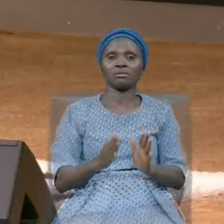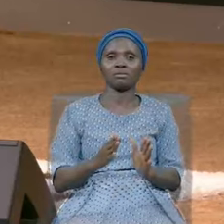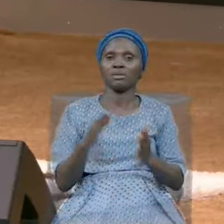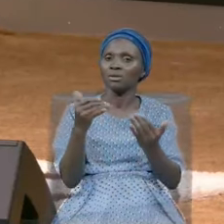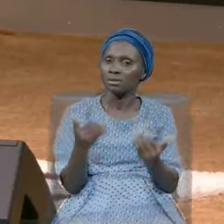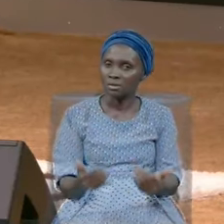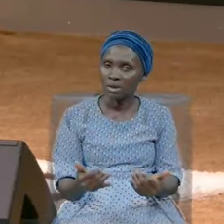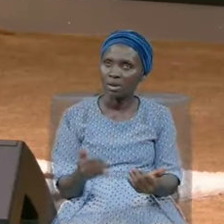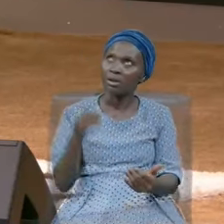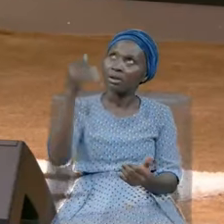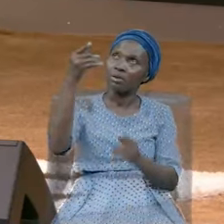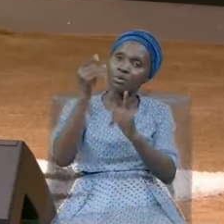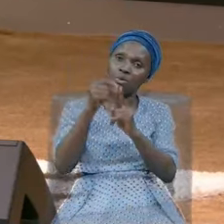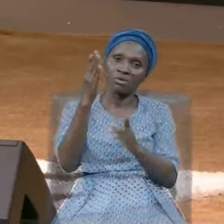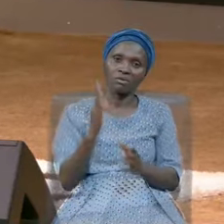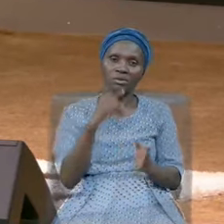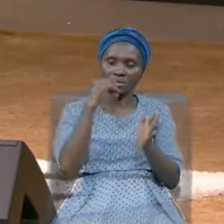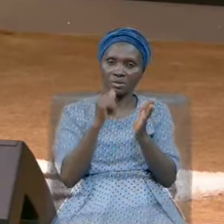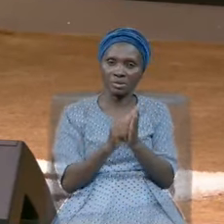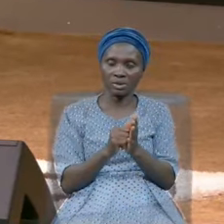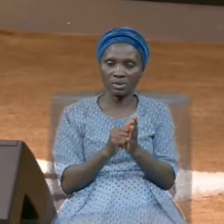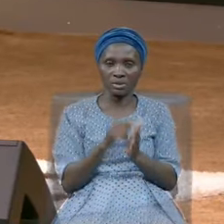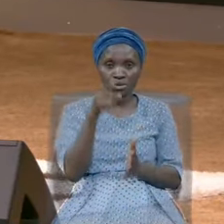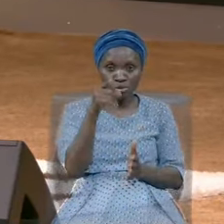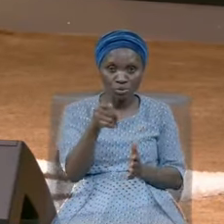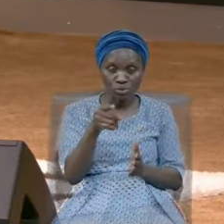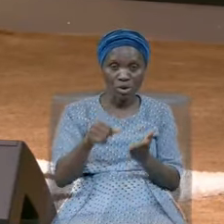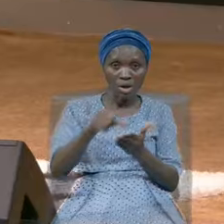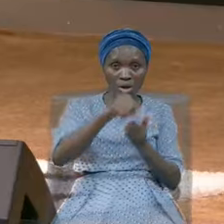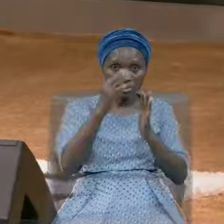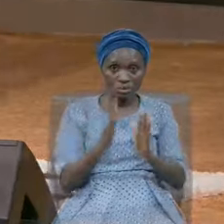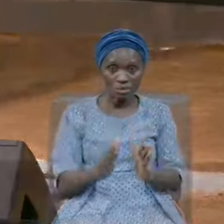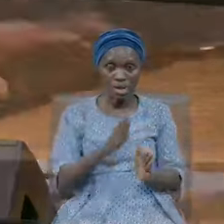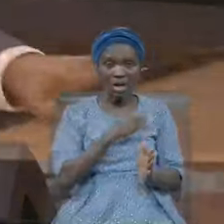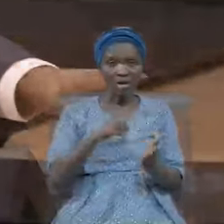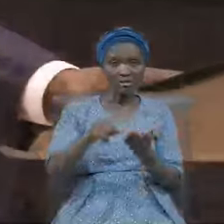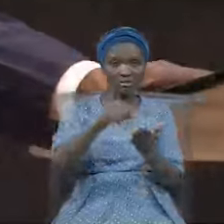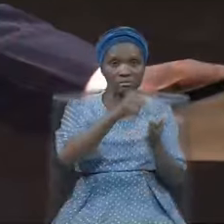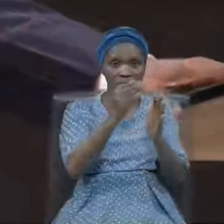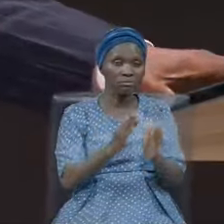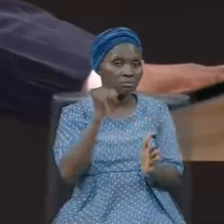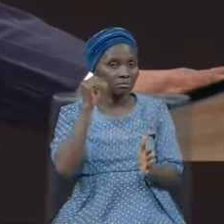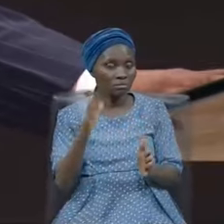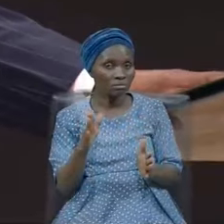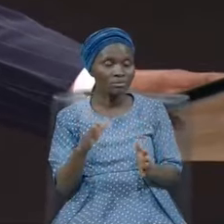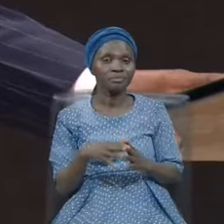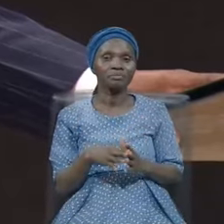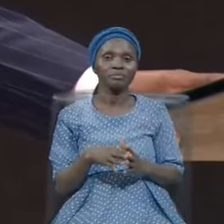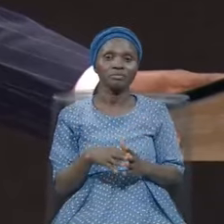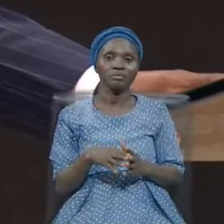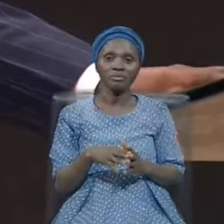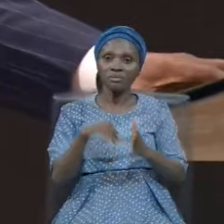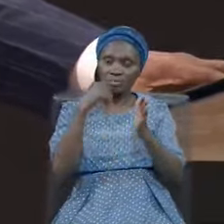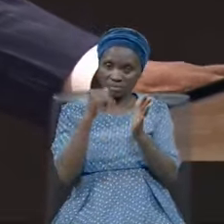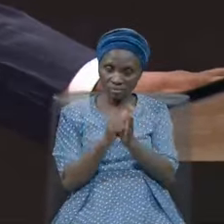que vous êtes, cela veut dire que nous sommes l'épouse de Christ. Il est